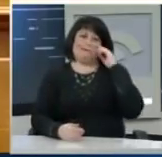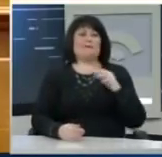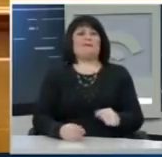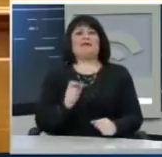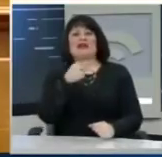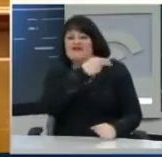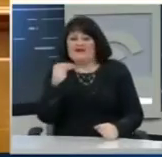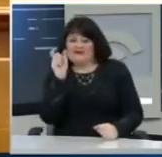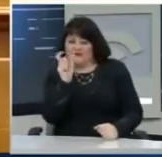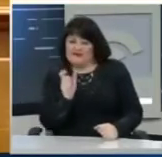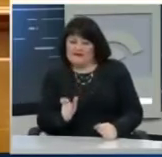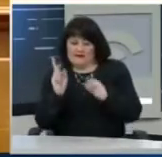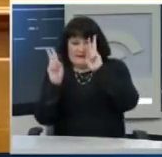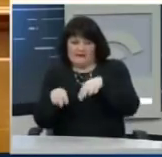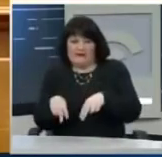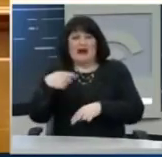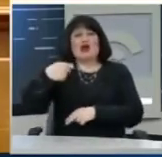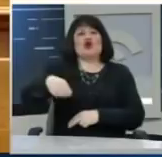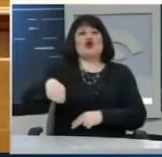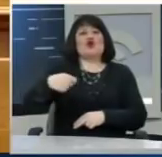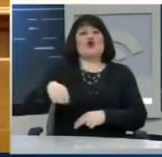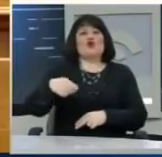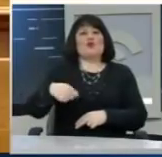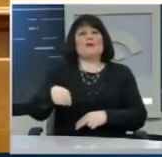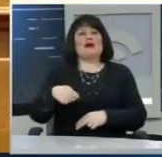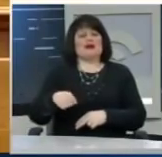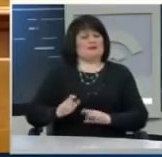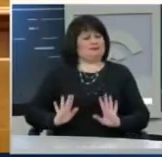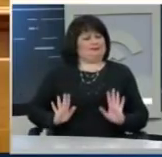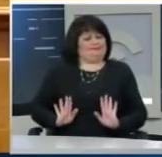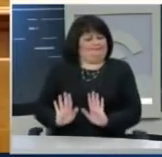αναγνώρισης και της νομικής παραγνώρισης και απόθυσης.